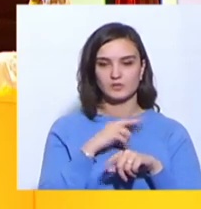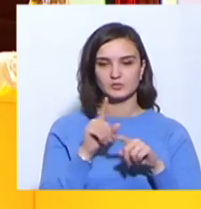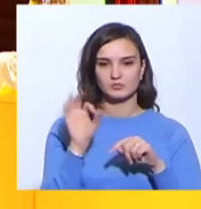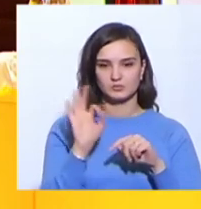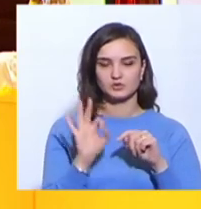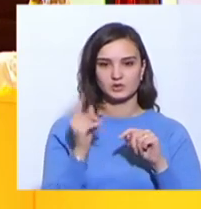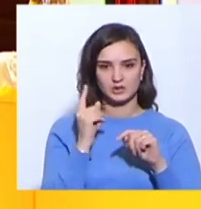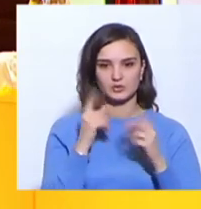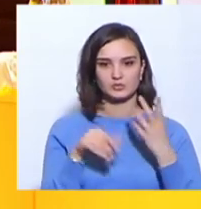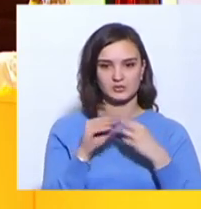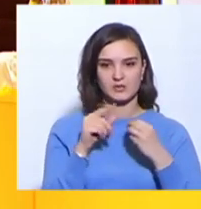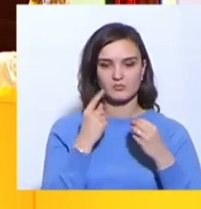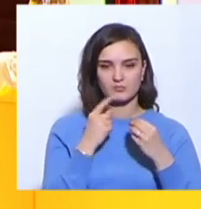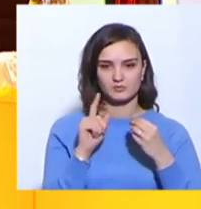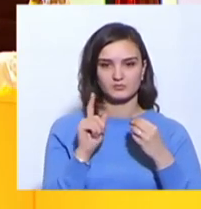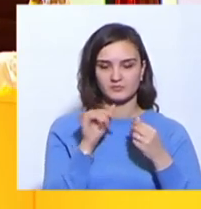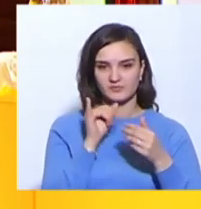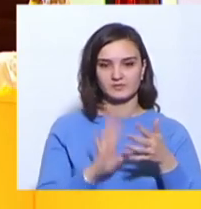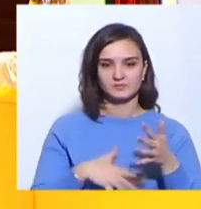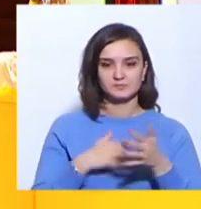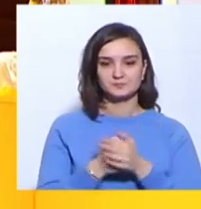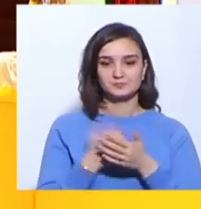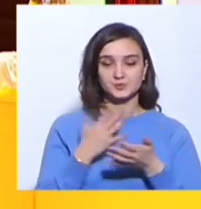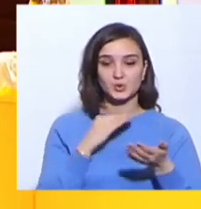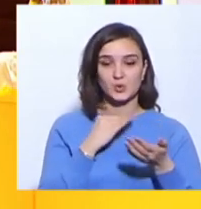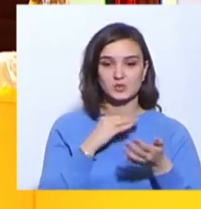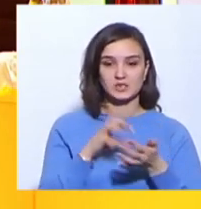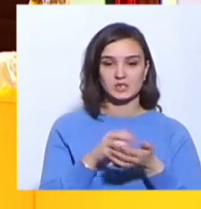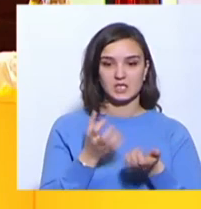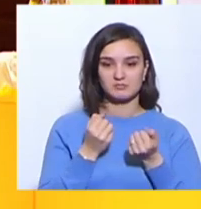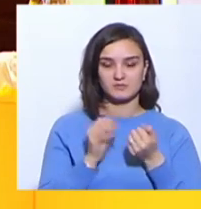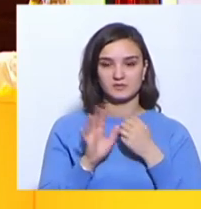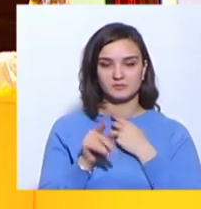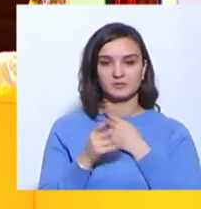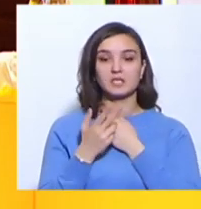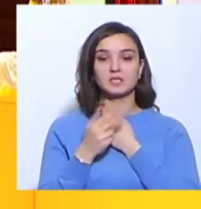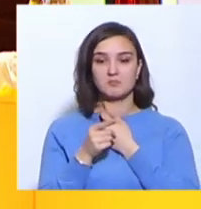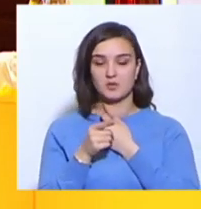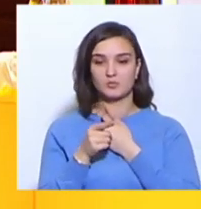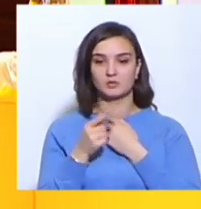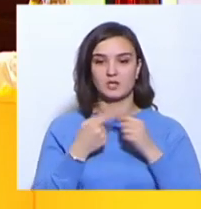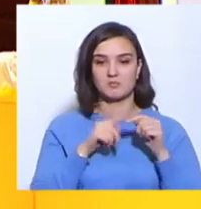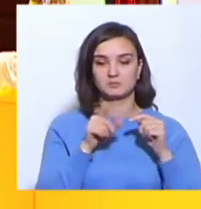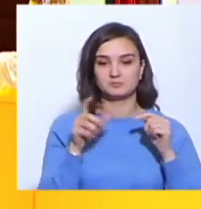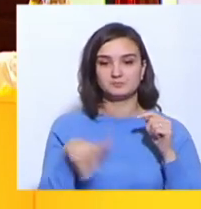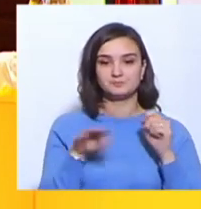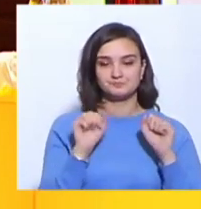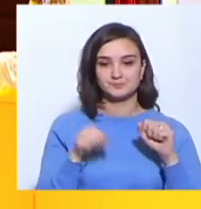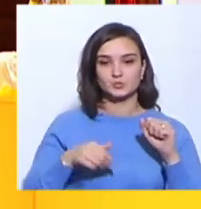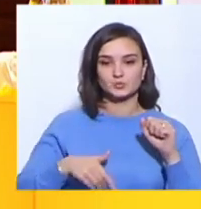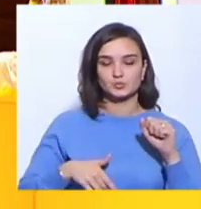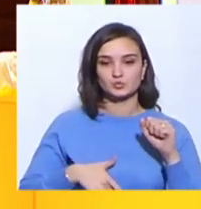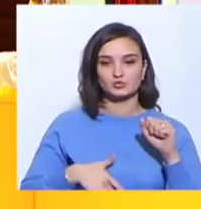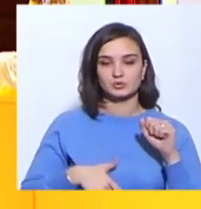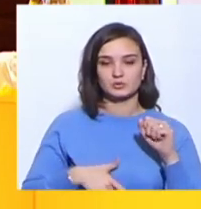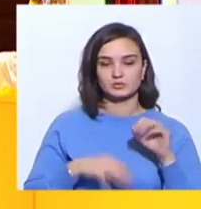ხშირად გაგიგონიათ, ალბათ ამბობენ, რომ ვერ ნაყრდები თუ ხორციანი ულუფა არ მივირთვით. რა თქმა უნდა, ამ ადამიანებს შეიძლება კუჭნაწლავის